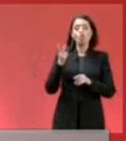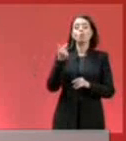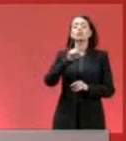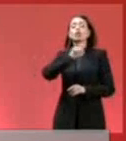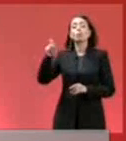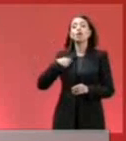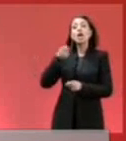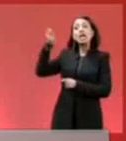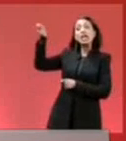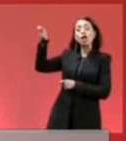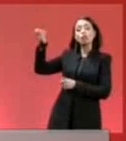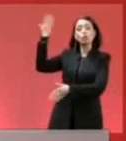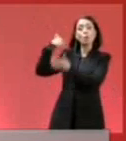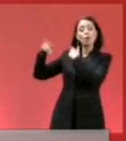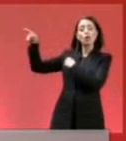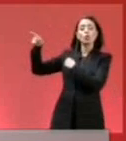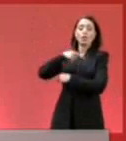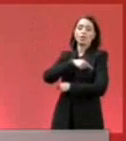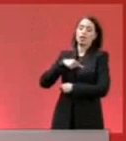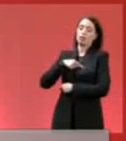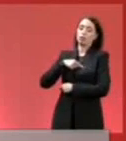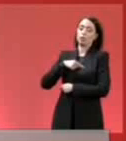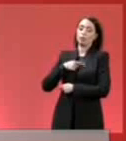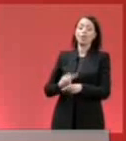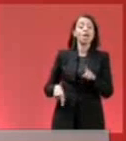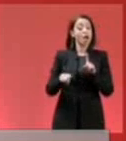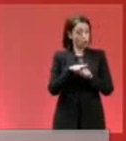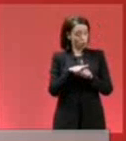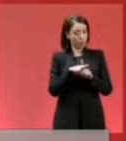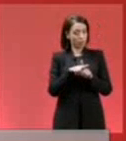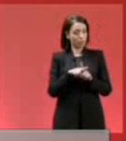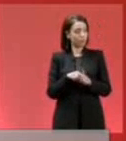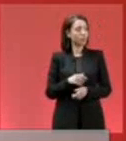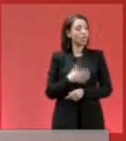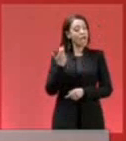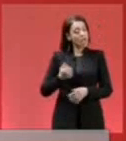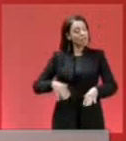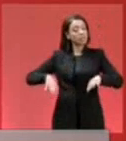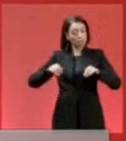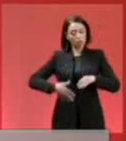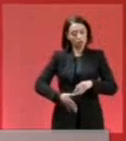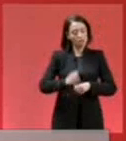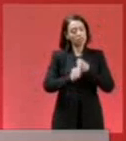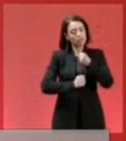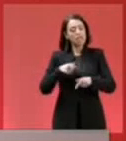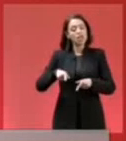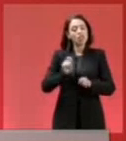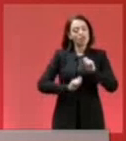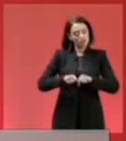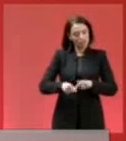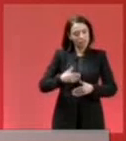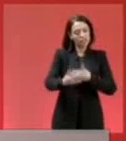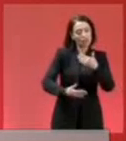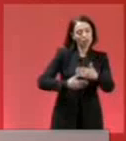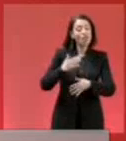του χρέους των προηγούμενων διοικήσεων. Επίσης, έχει εκκινήσει και ολοκληρώνεται σταδιακά